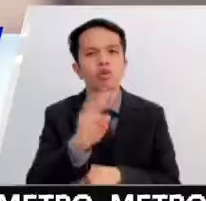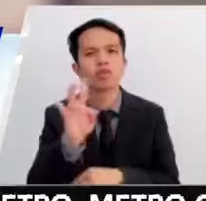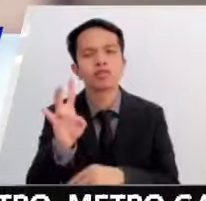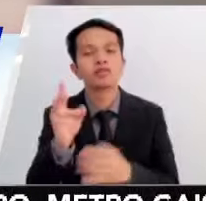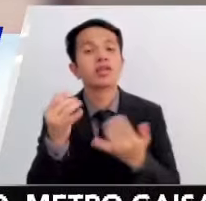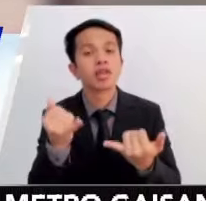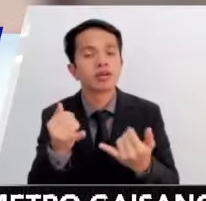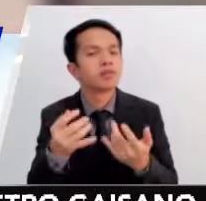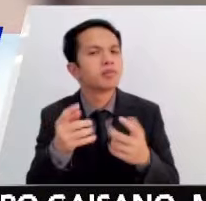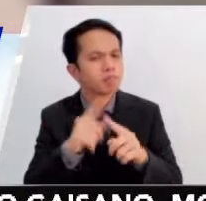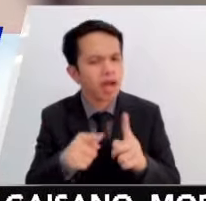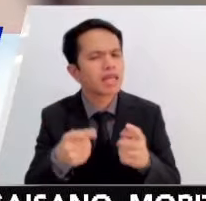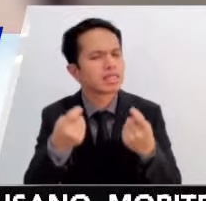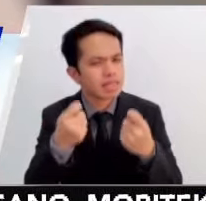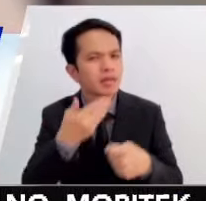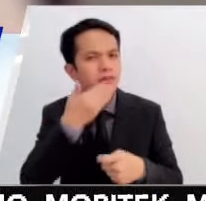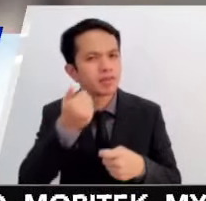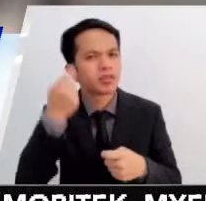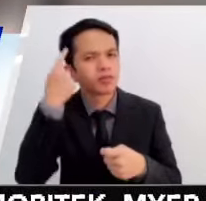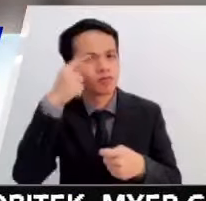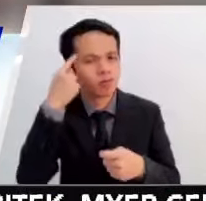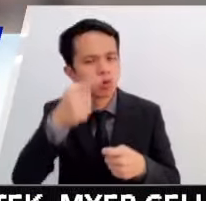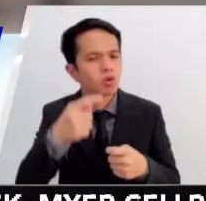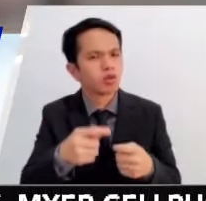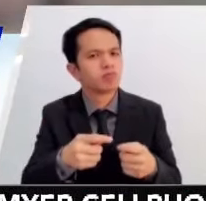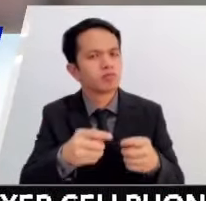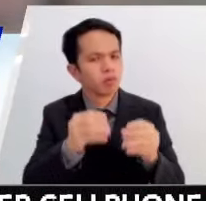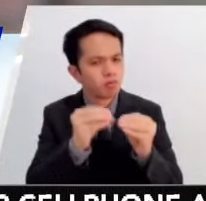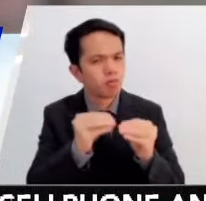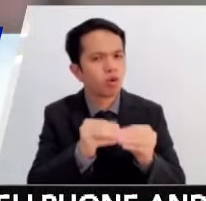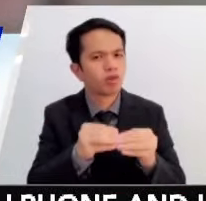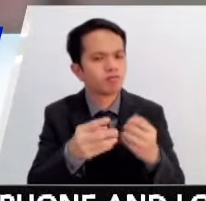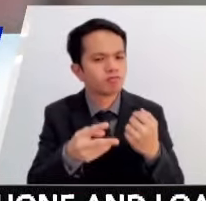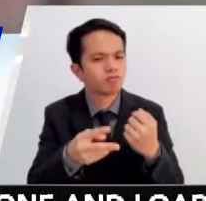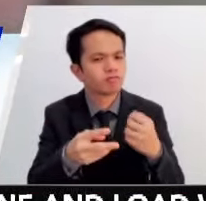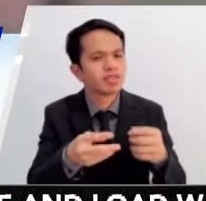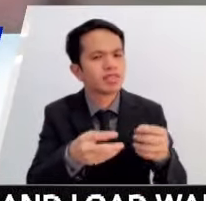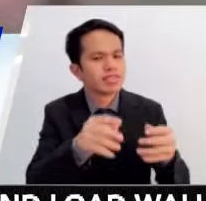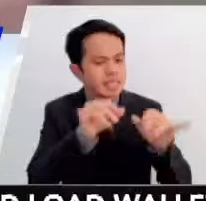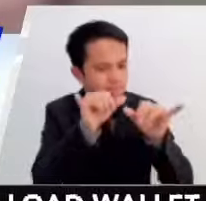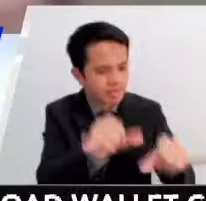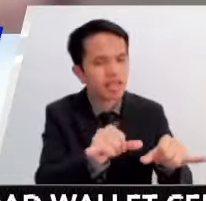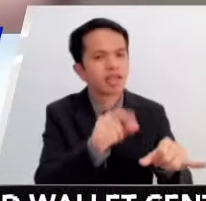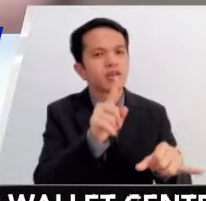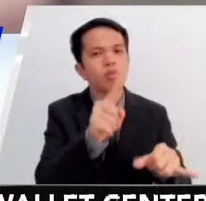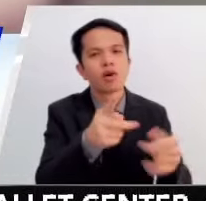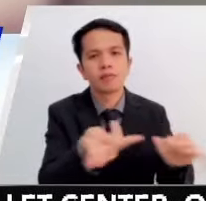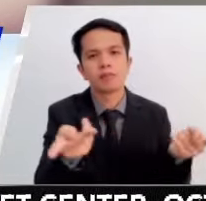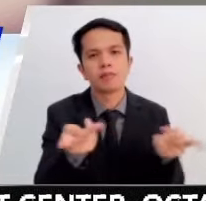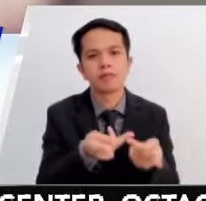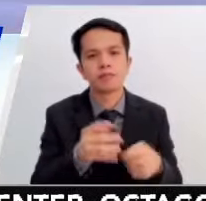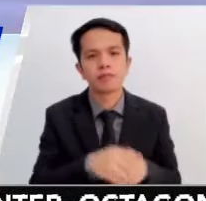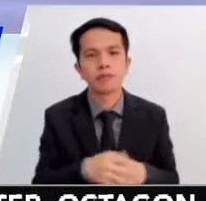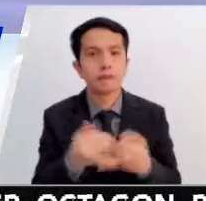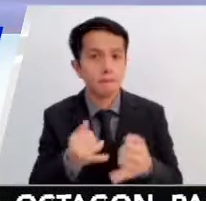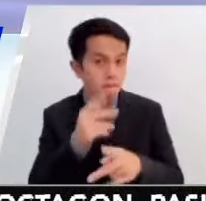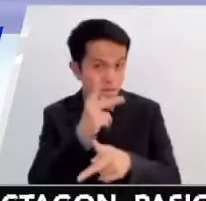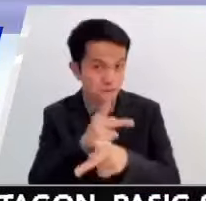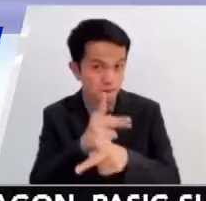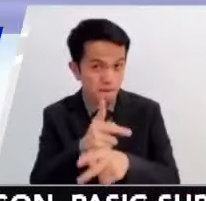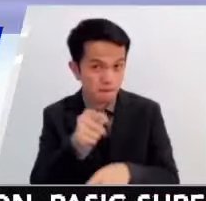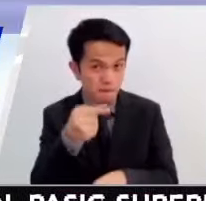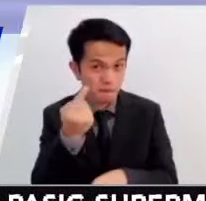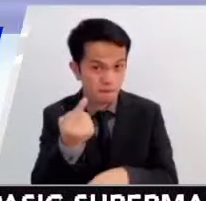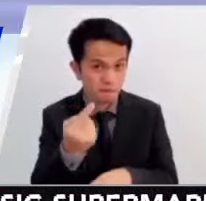they're doing their best to make sure na masecure lamang po siya sa isang limited na lugar. So at this point, monitoring lang po ba ang kaya nilang gawin? Hindi siya